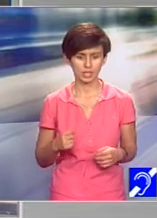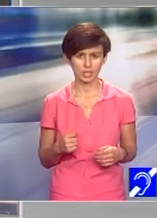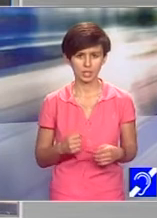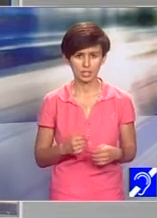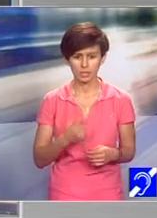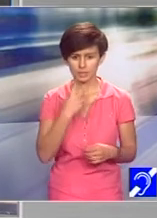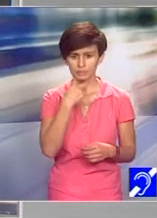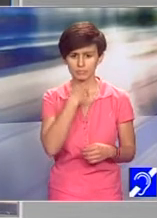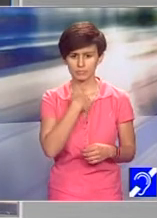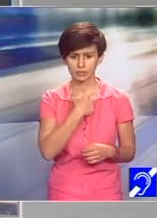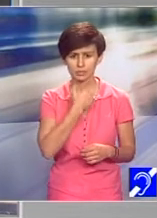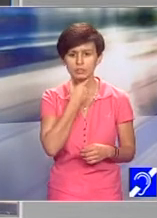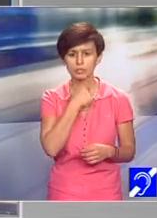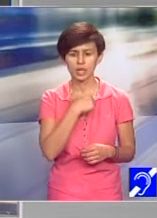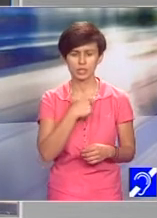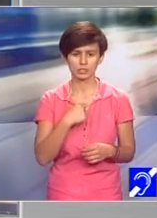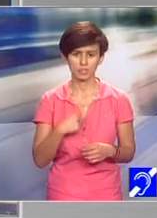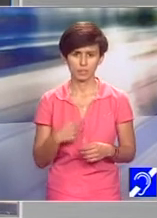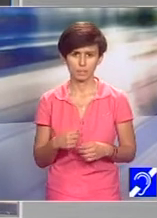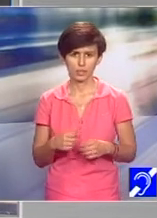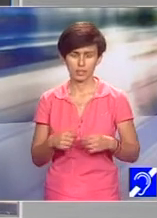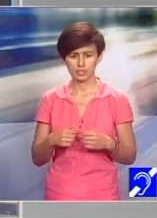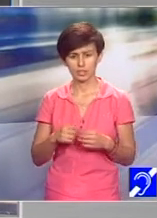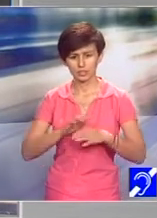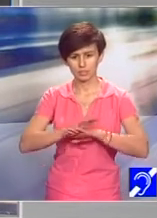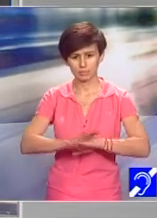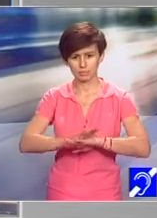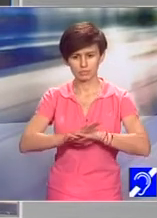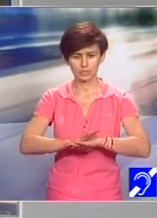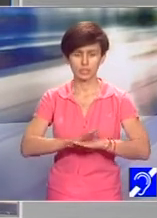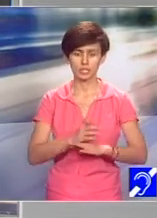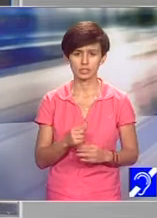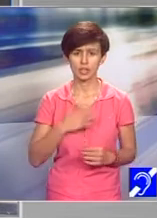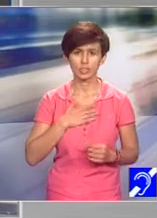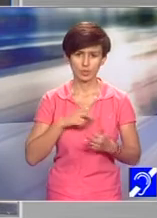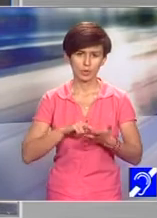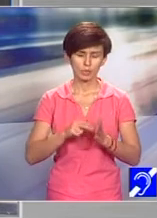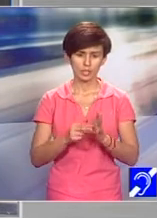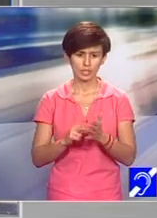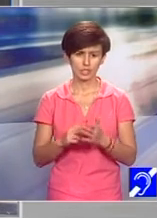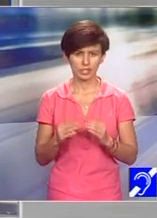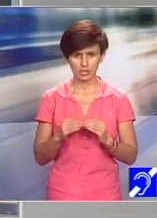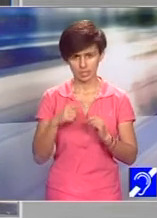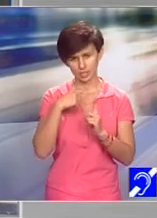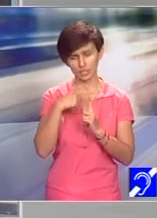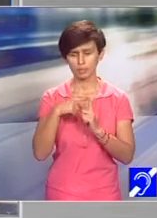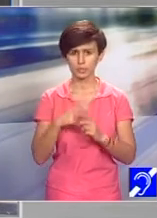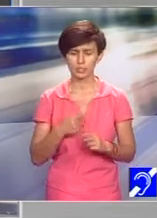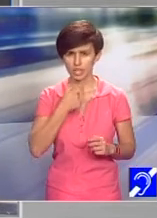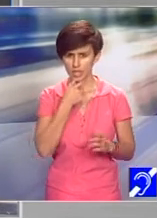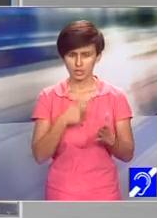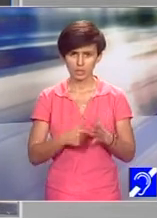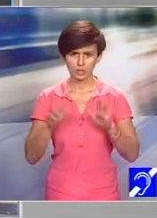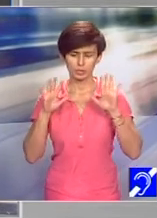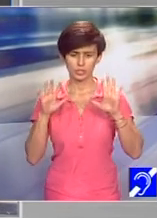ventilează până vine echipajul cu medic. Avem o pregătire superioară. În 2010 au venit firme, vă